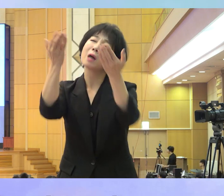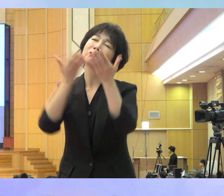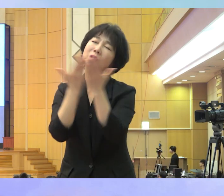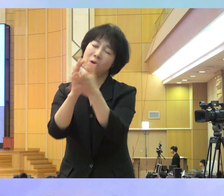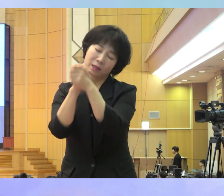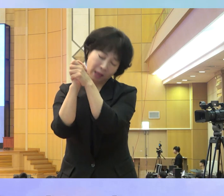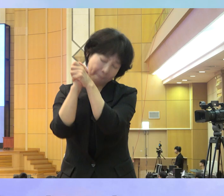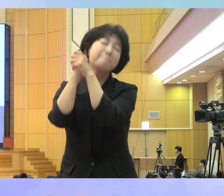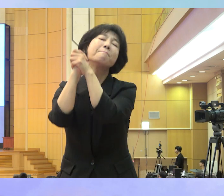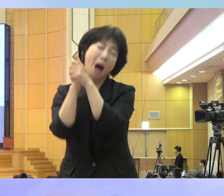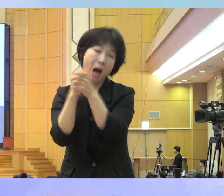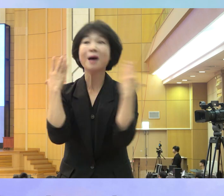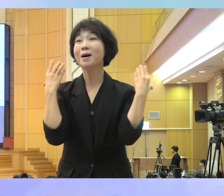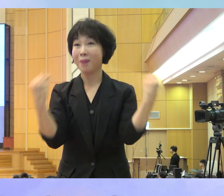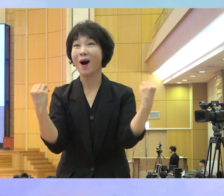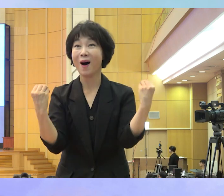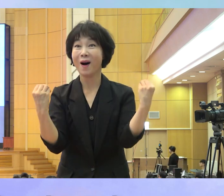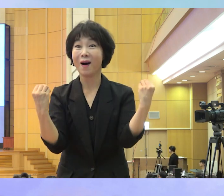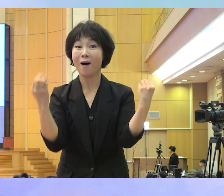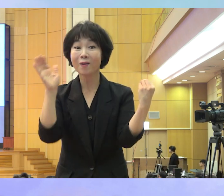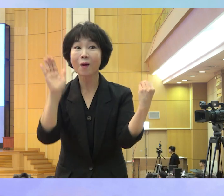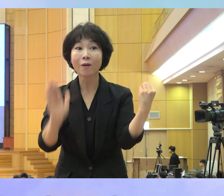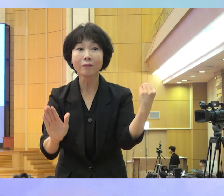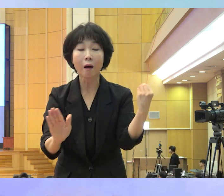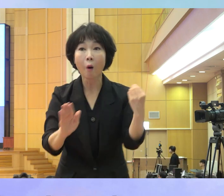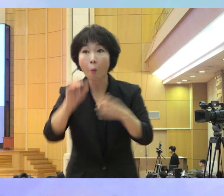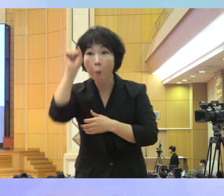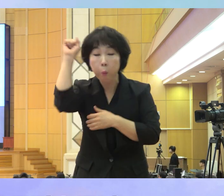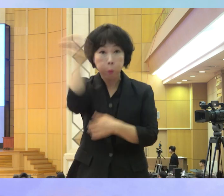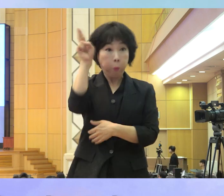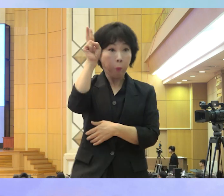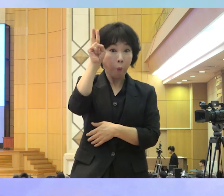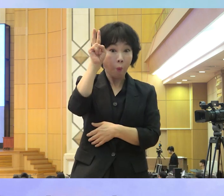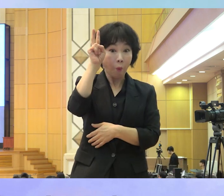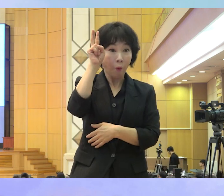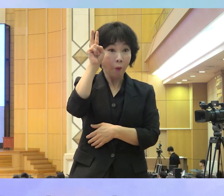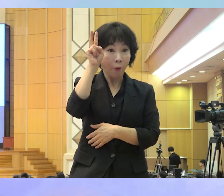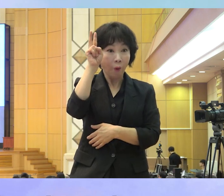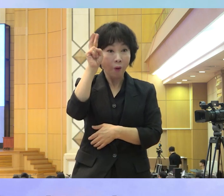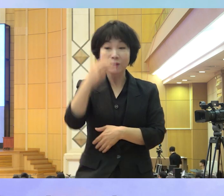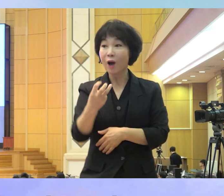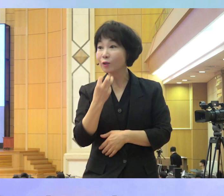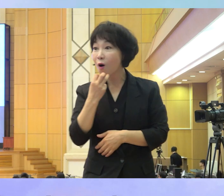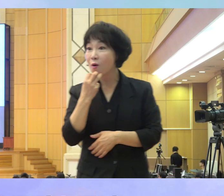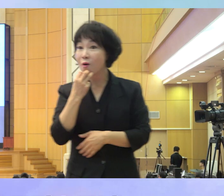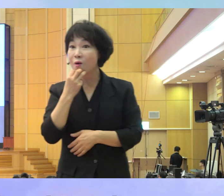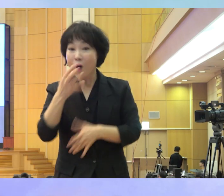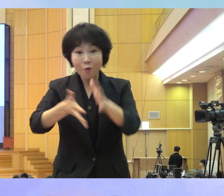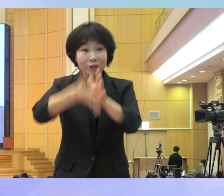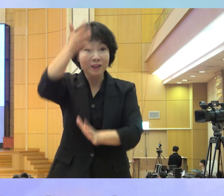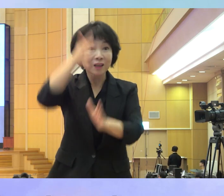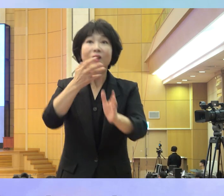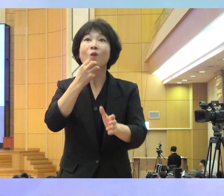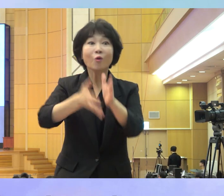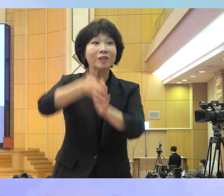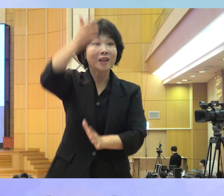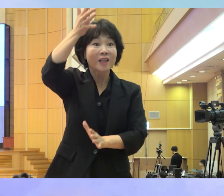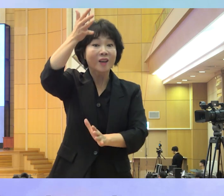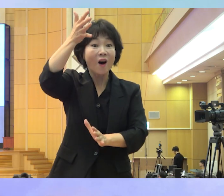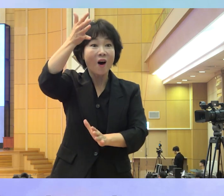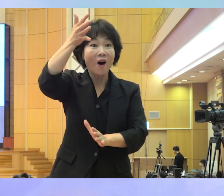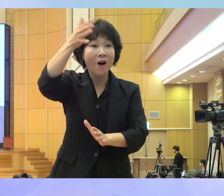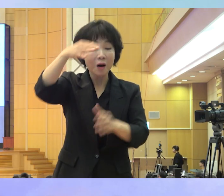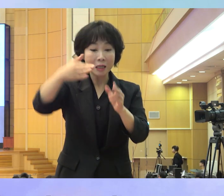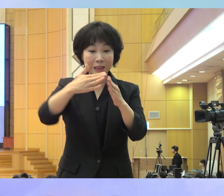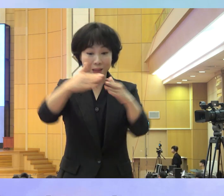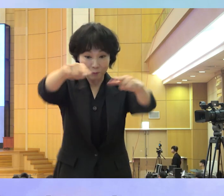믿고 기도했는데 얼마 가지 않아 가지고 서울시에서 버스 노선이 그냥 딱